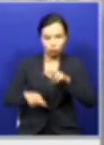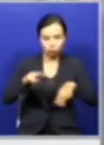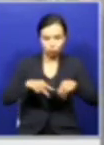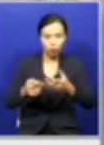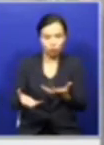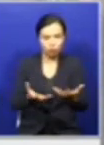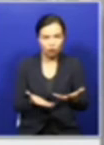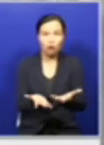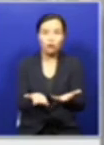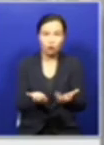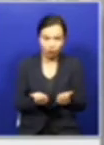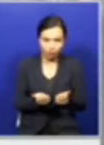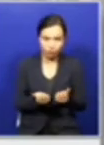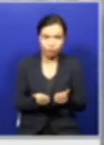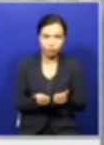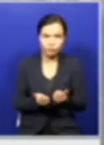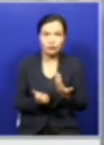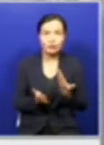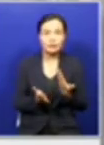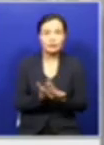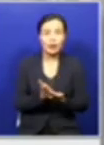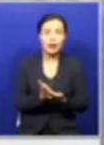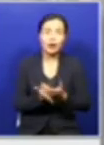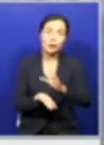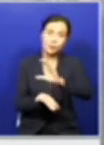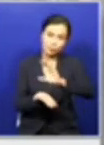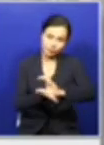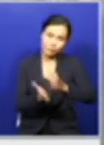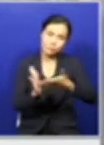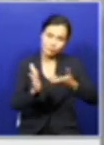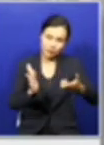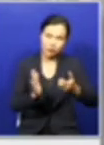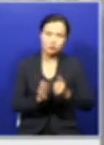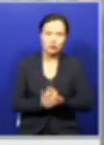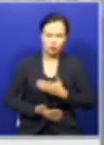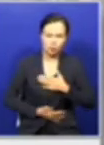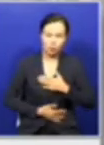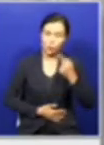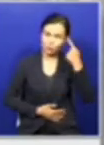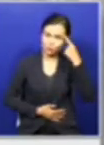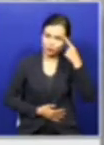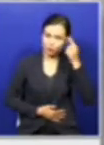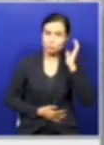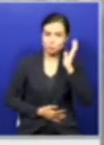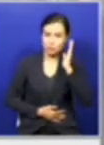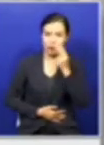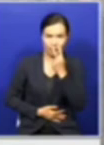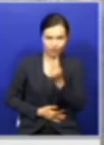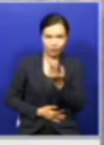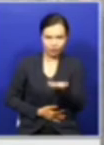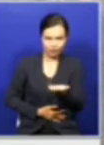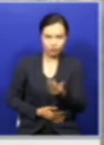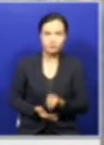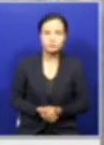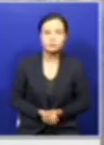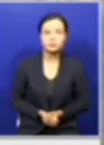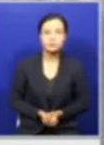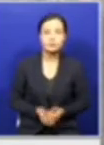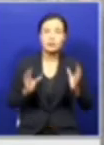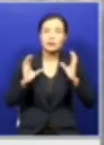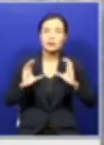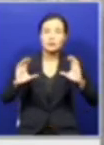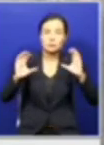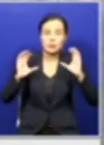ตรวจรับพัสดุเพื่อไปเบิกจ่ายก็ประมาณนั่นผมพยายามชี้ให้เห็นท่านประธานเห็นว่าสิ่งที่รัฐบ